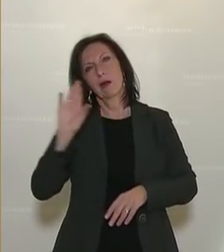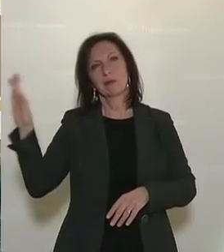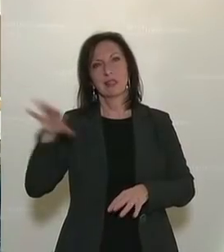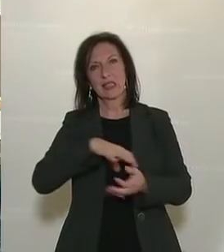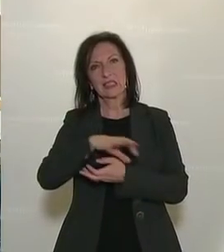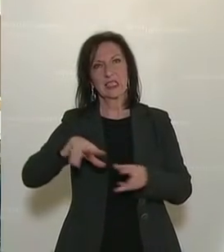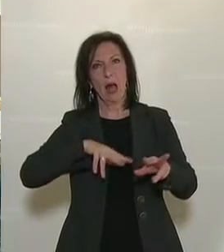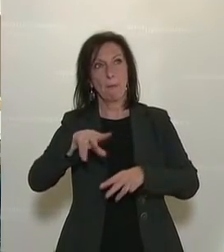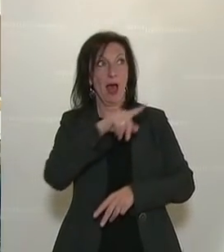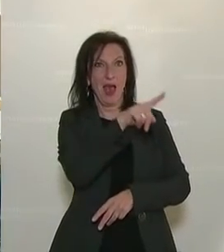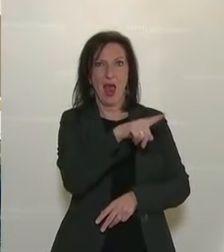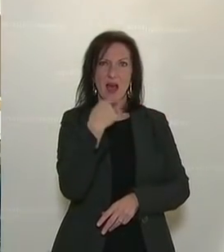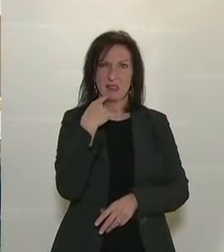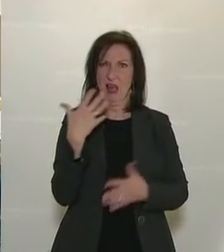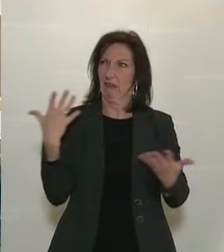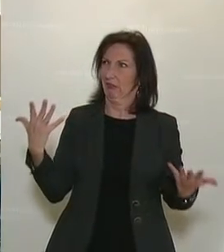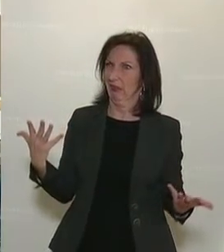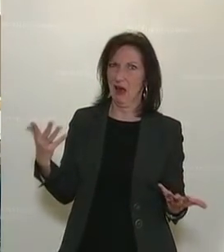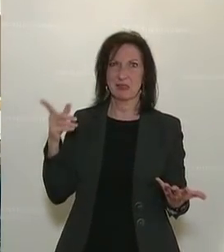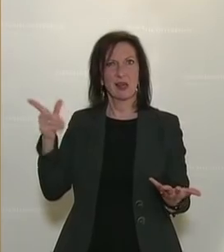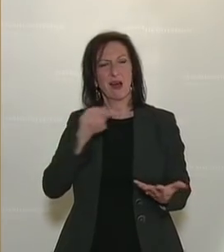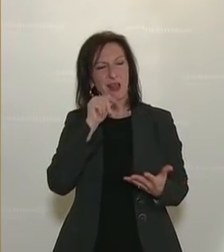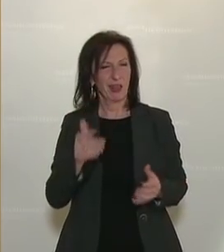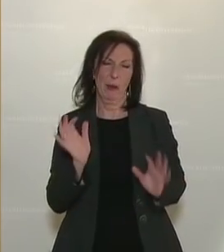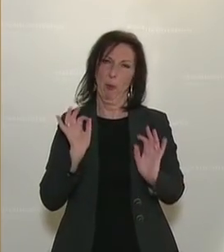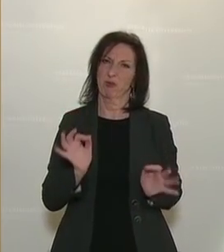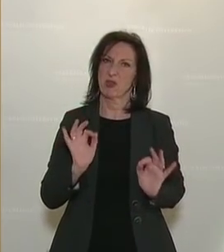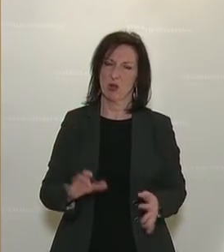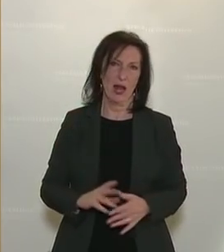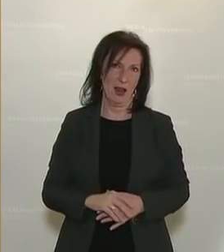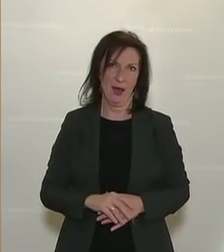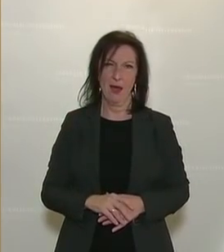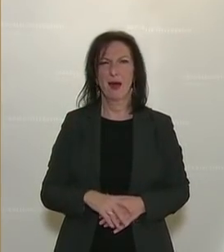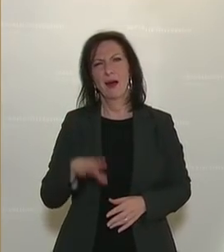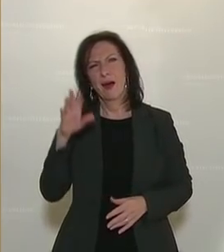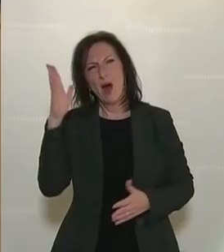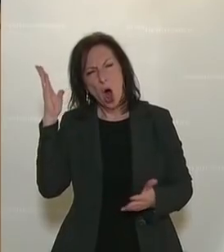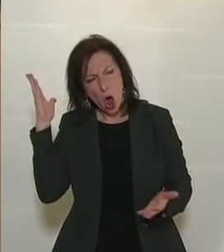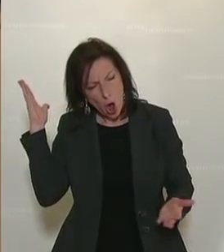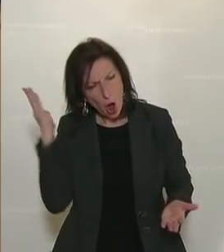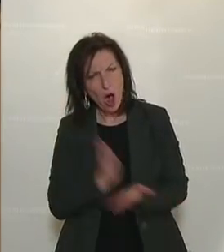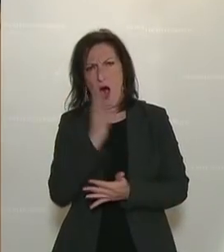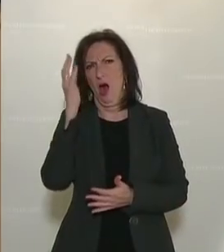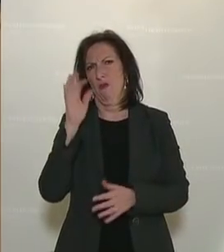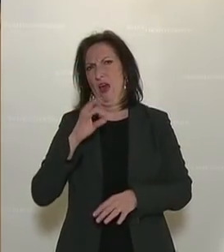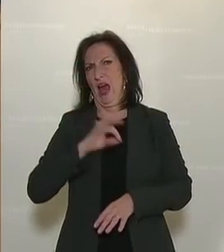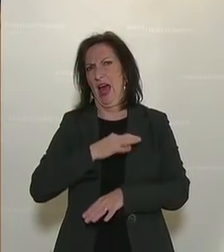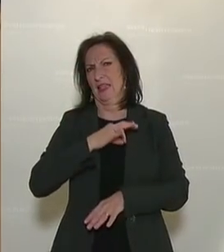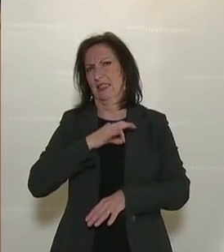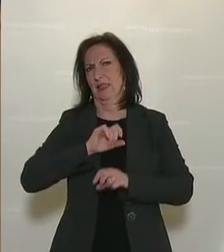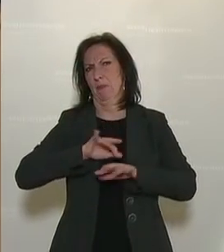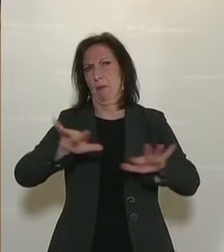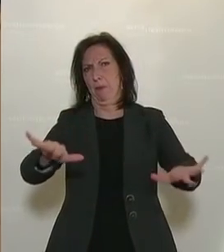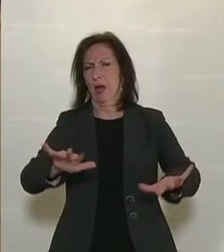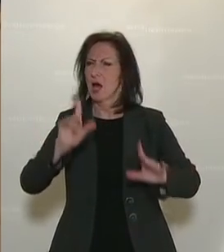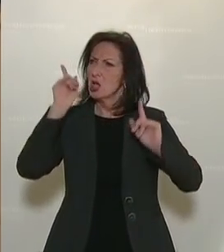pauschal mehrfach als Dilettantismus bezeichnet. Meine Damen und Herren, hören Sie endlich auf, Angst zu machen. Versuchen Sie wieder